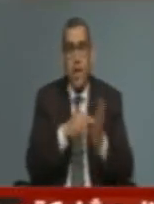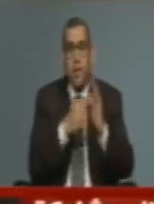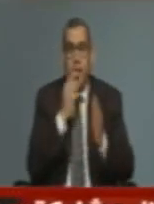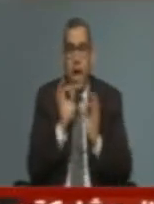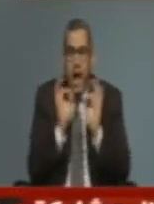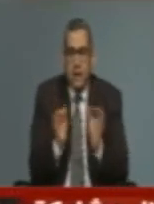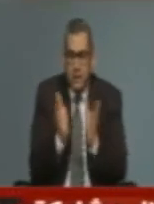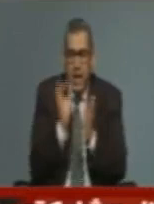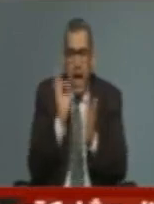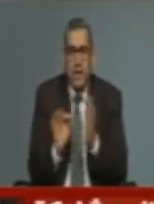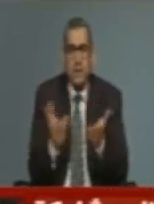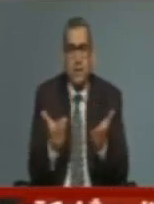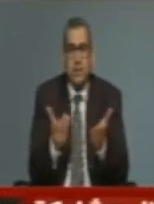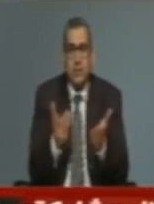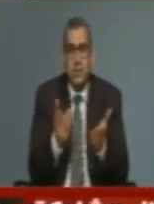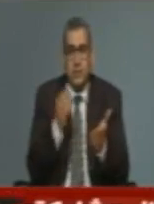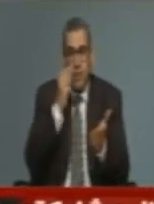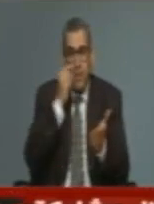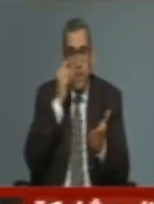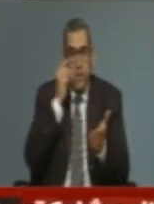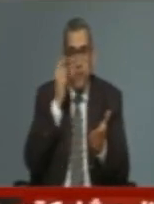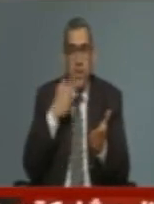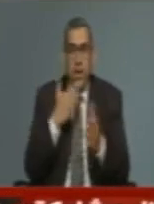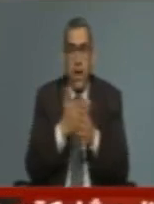يعني هل انا عشان كده قلت لك عايز